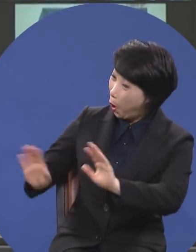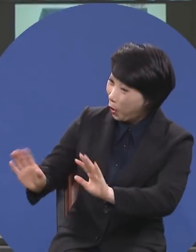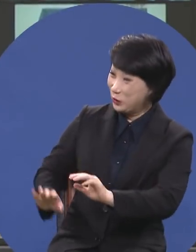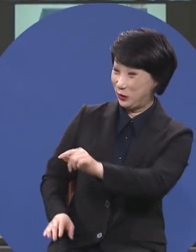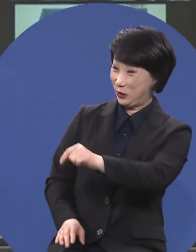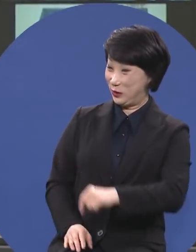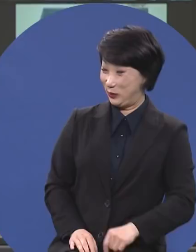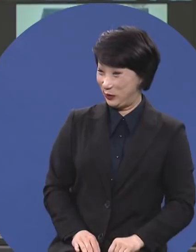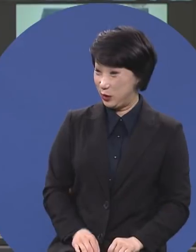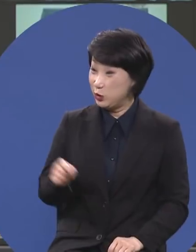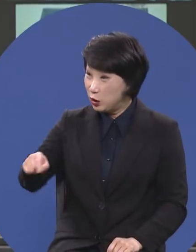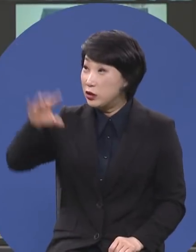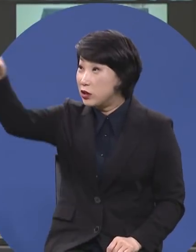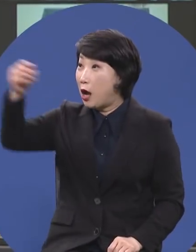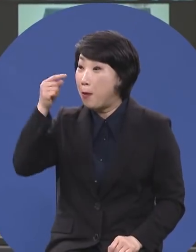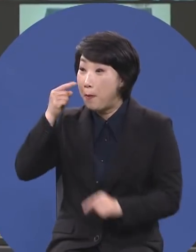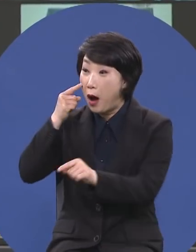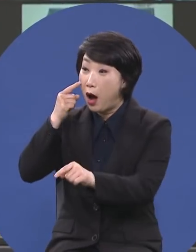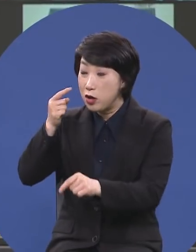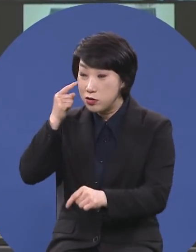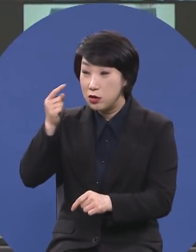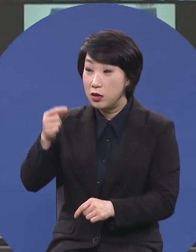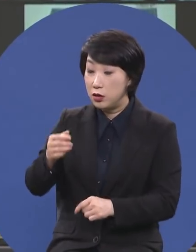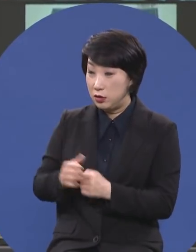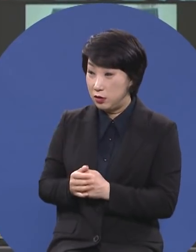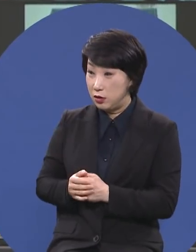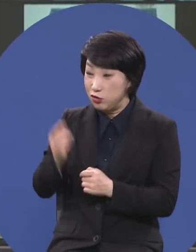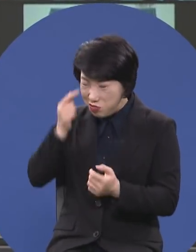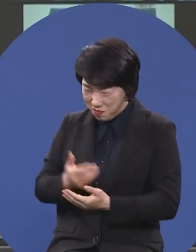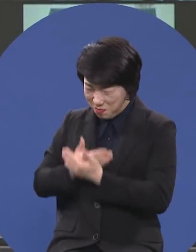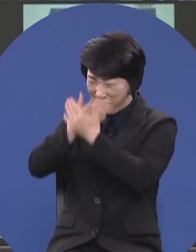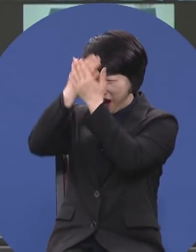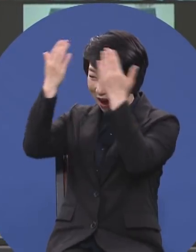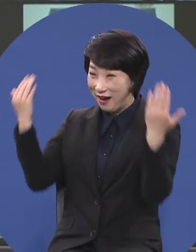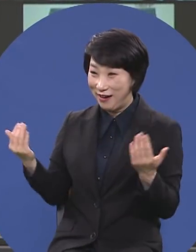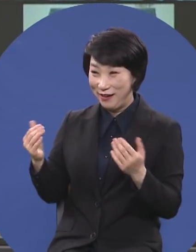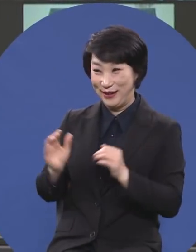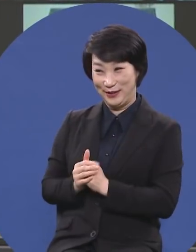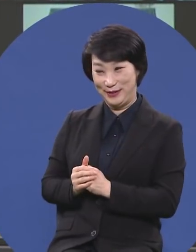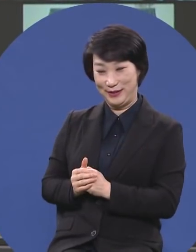아니다. 네가 먹는 날이면 눈이 밝아져.